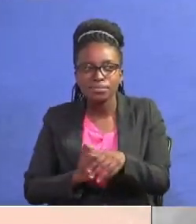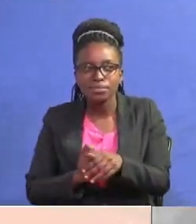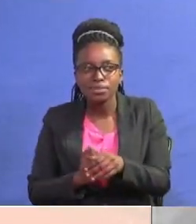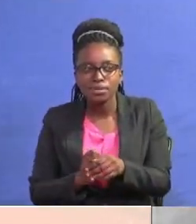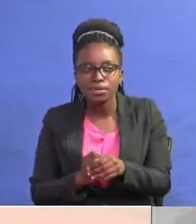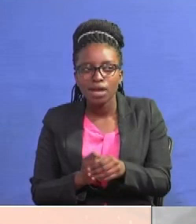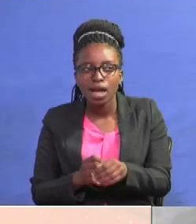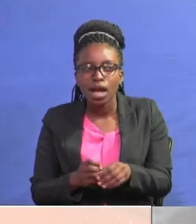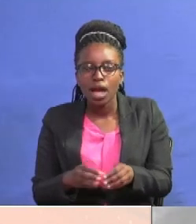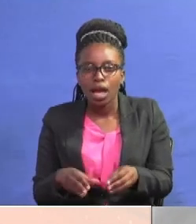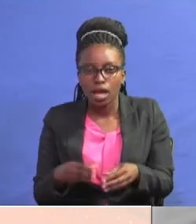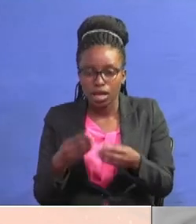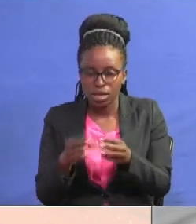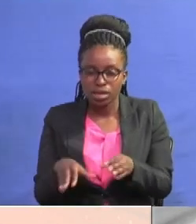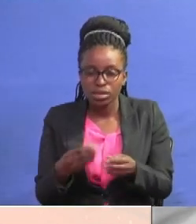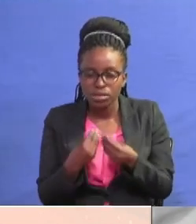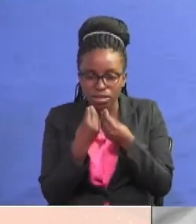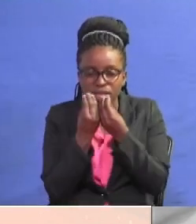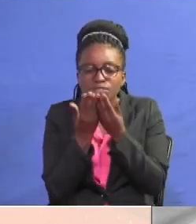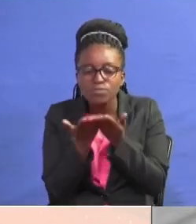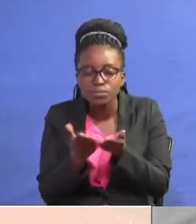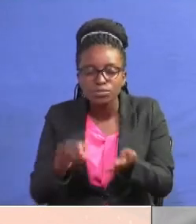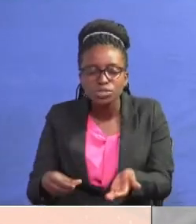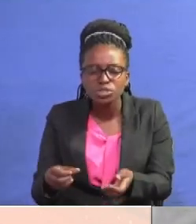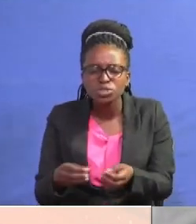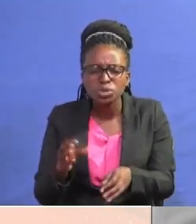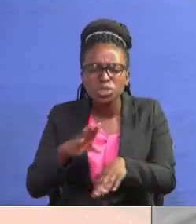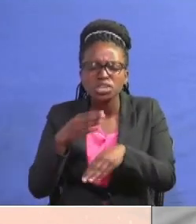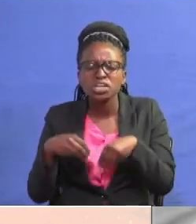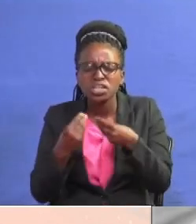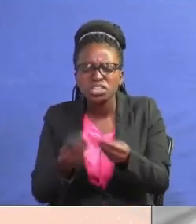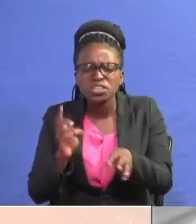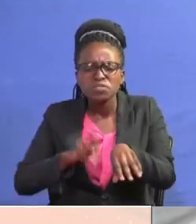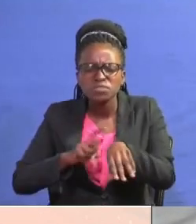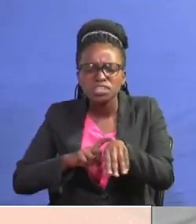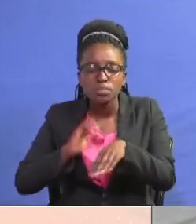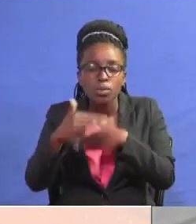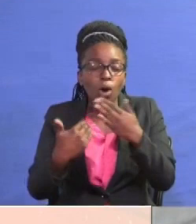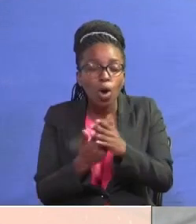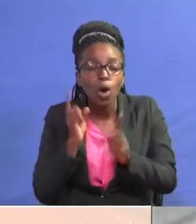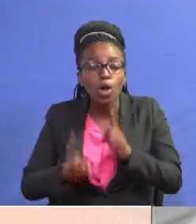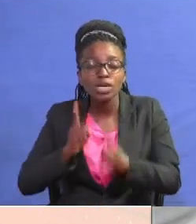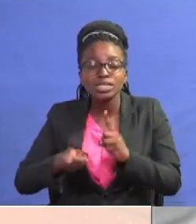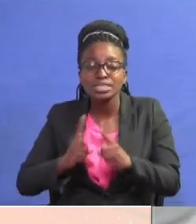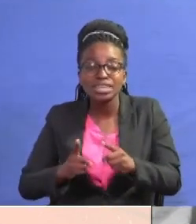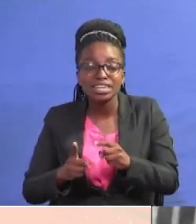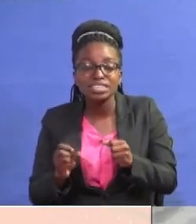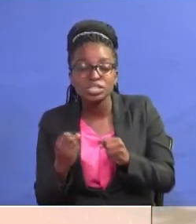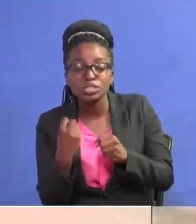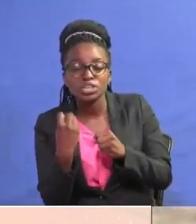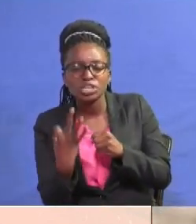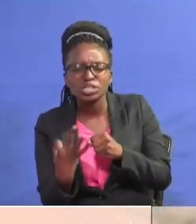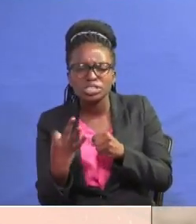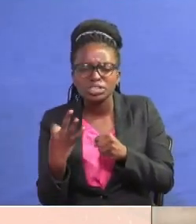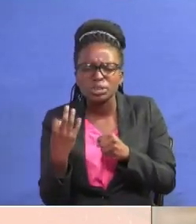Kwa mujibu wa taarifa ya shirika la Msalaba Mwekundu Kenya, jumla ya wakimbizi 13,770 wamehifadhiwa